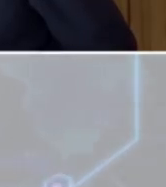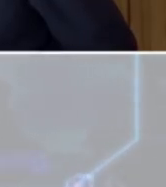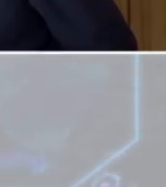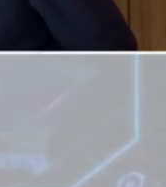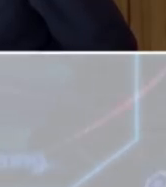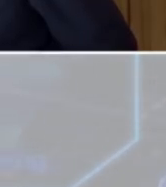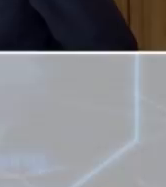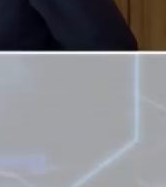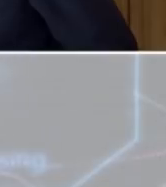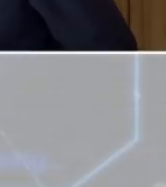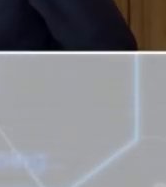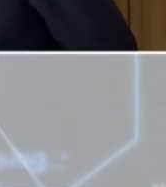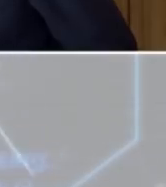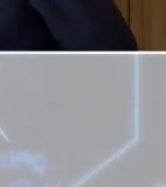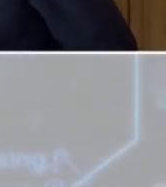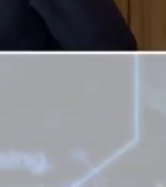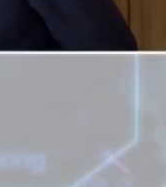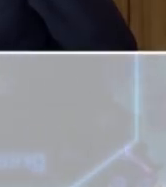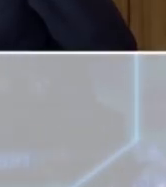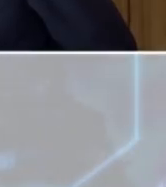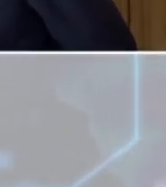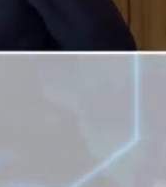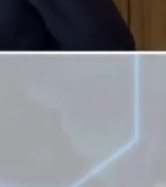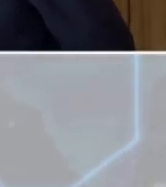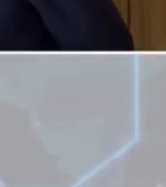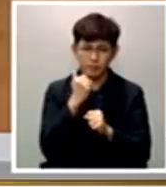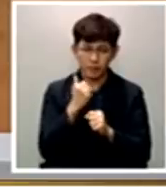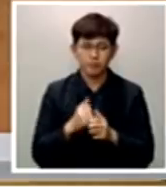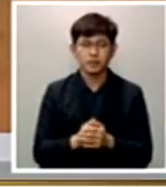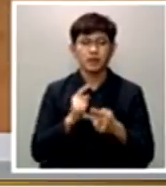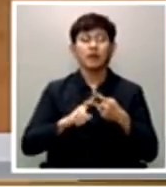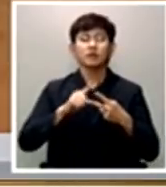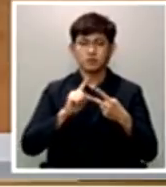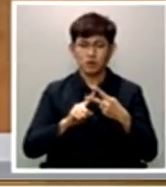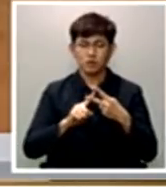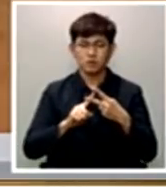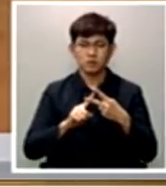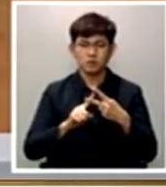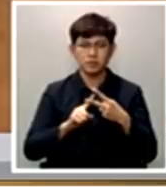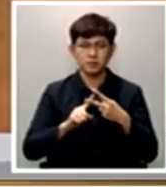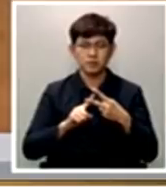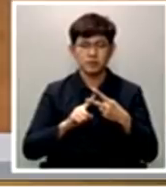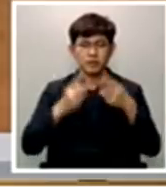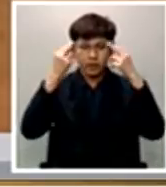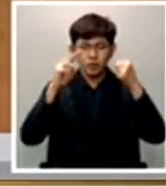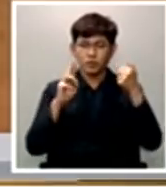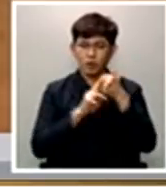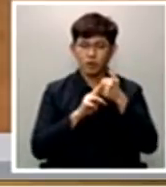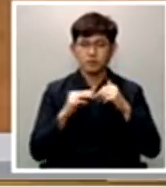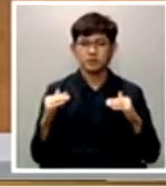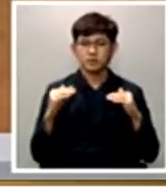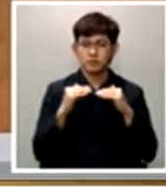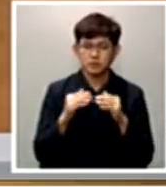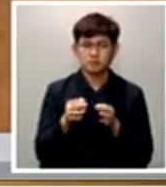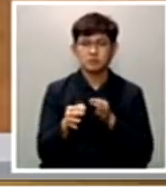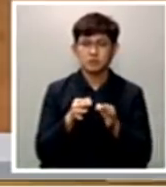อบชี้แจงเสริมท่านนายกได้2ท่านรองนายกมีสิทธิ์ที่จะชี้แจ